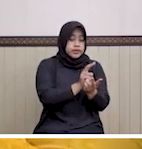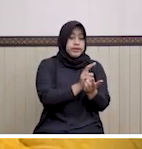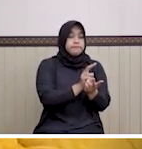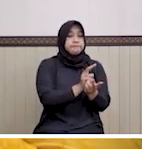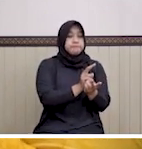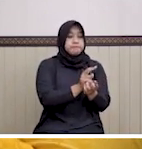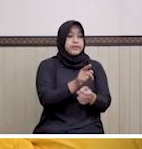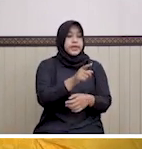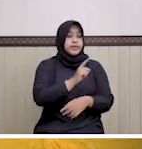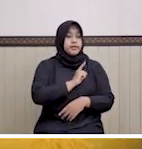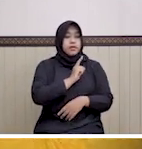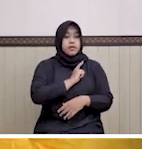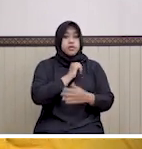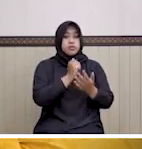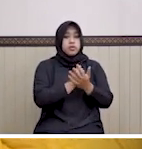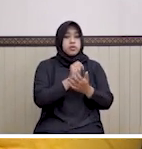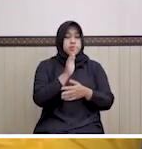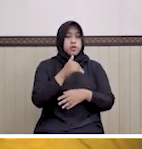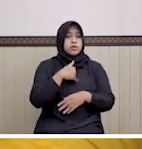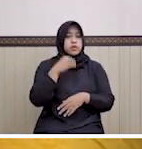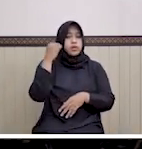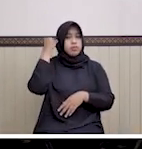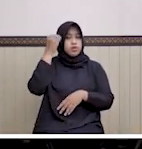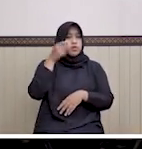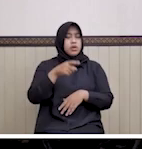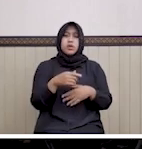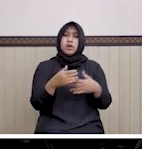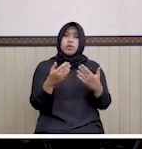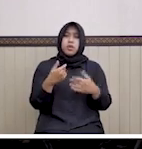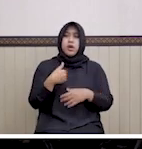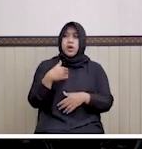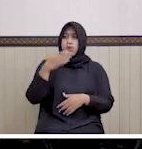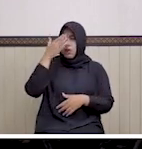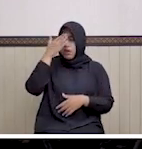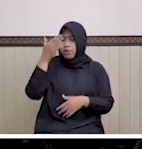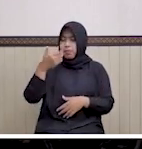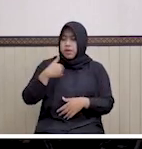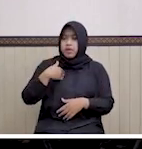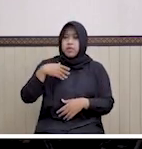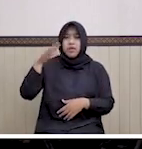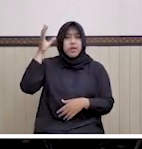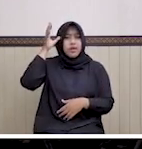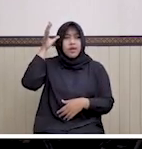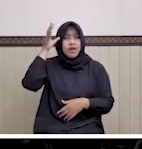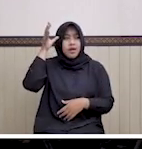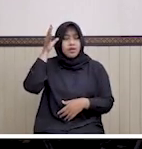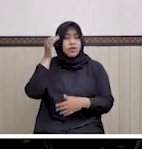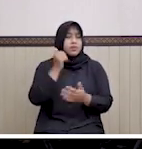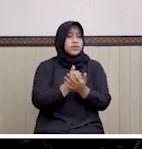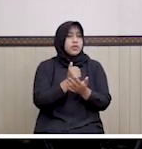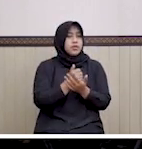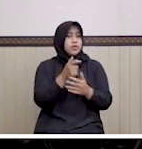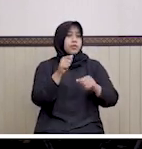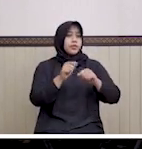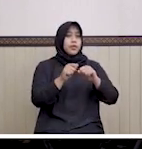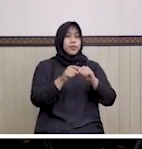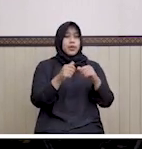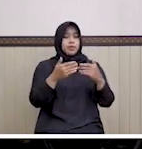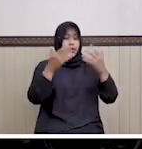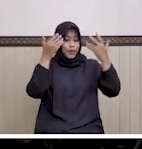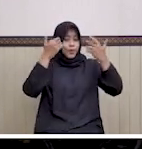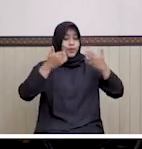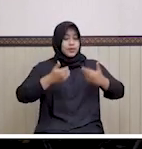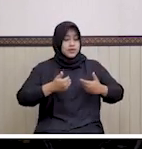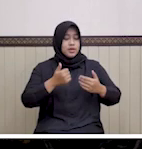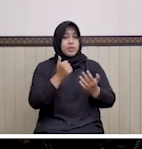dia sendiri itu masih ini apa toh ini diapain tuh paham ya tanya ya ini yang membuat dia dalam